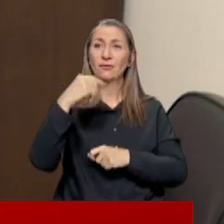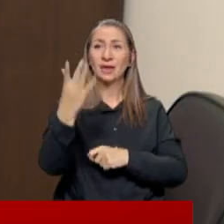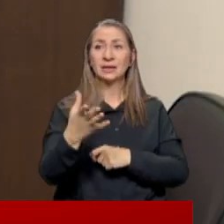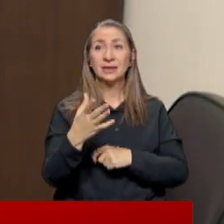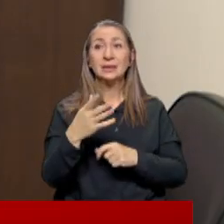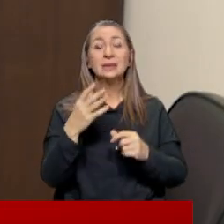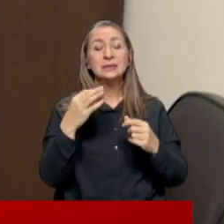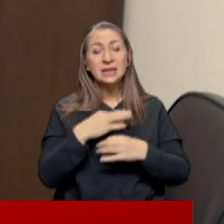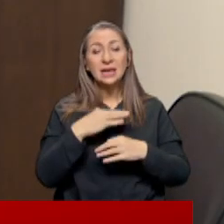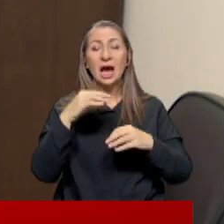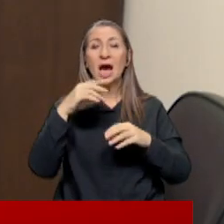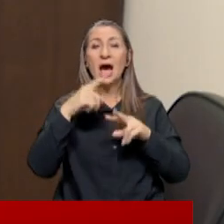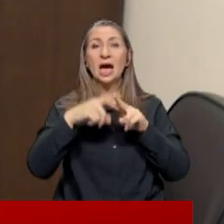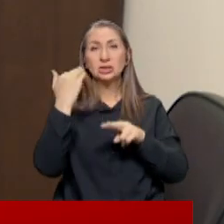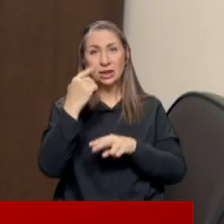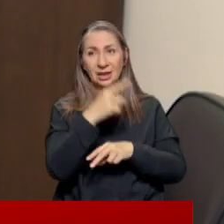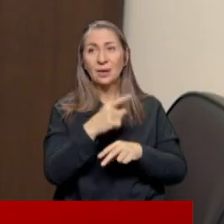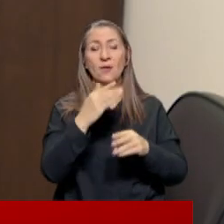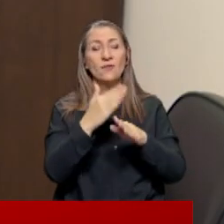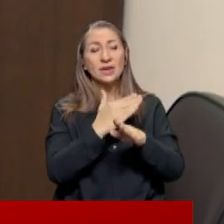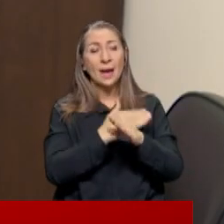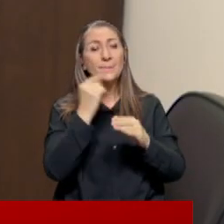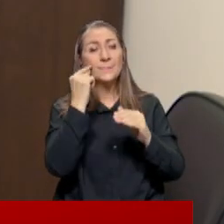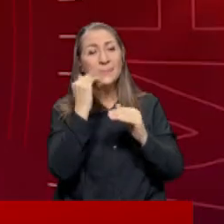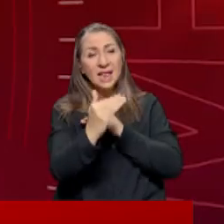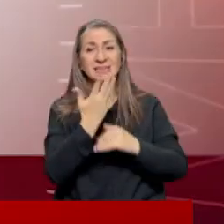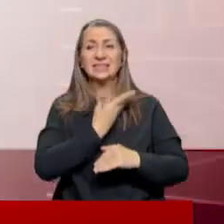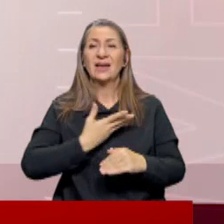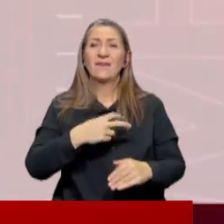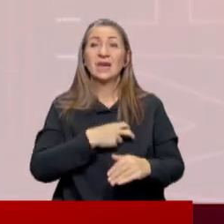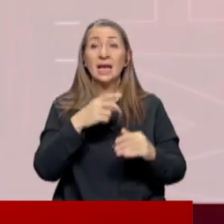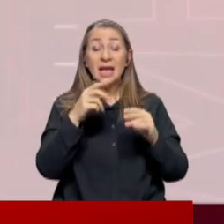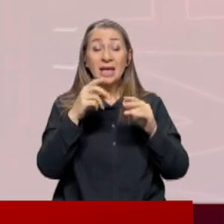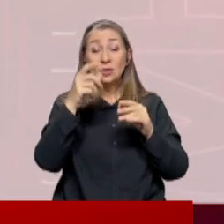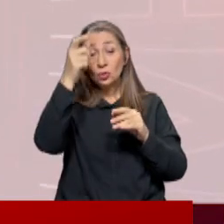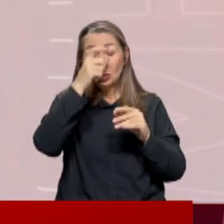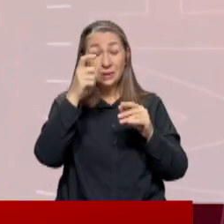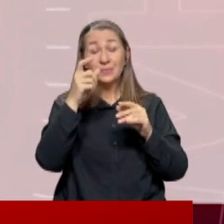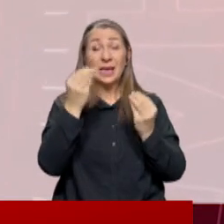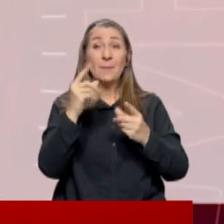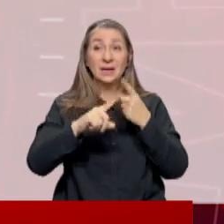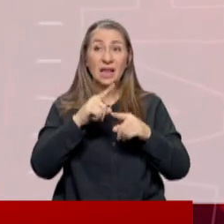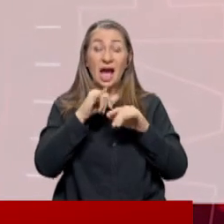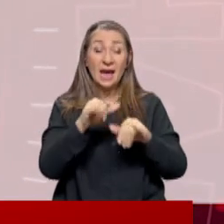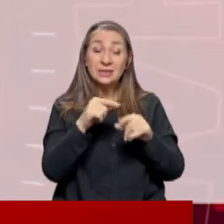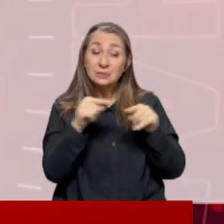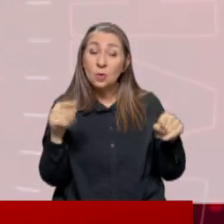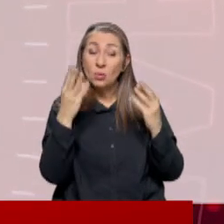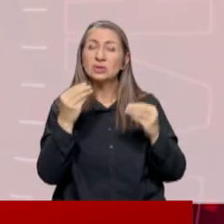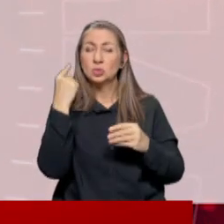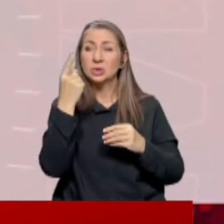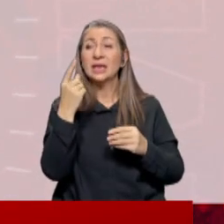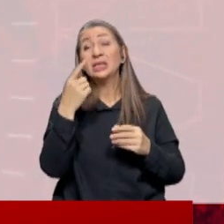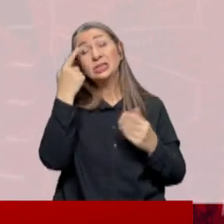Sayın Akşener'in etrafında vatan millet sevdalısı, milli insanlar var. İPİN bunlarla aynı çizgiye düşmesi tabii düşündürücü.